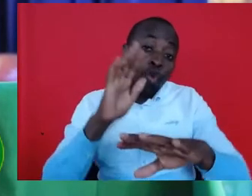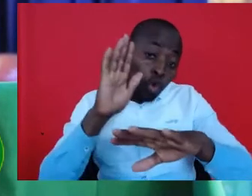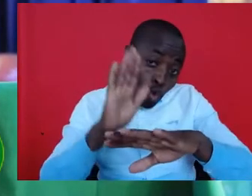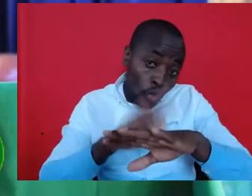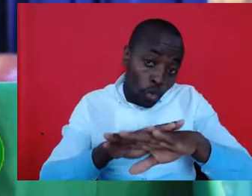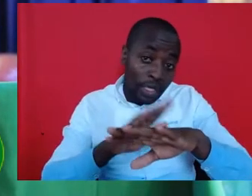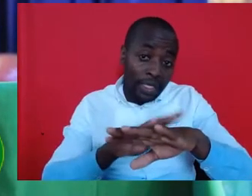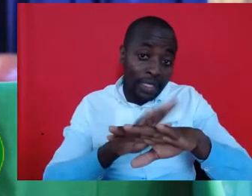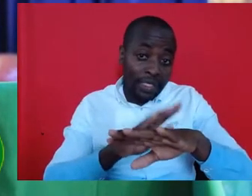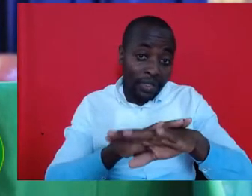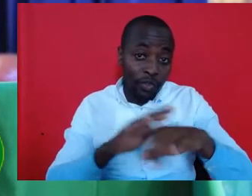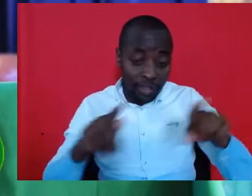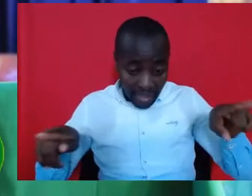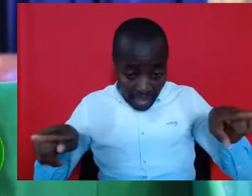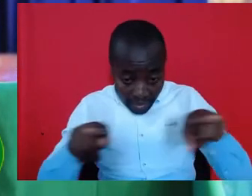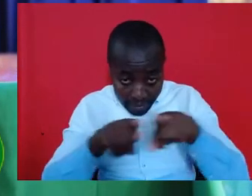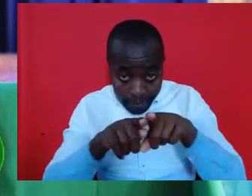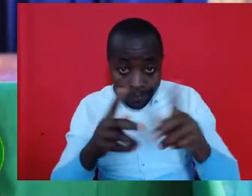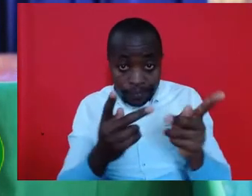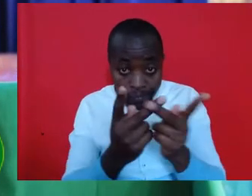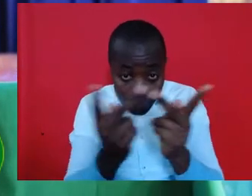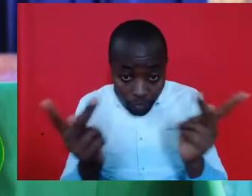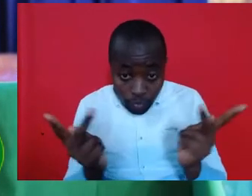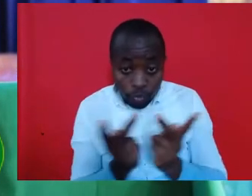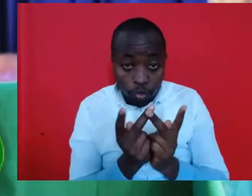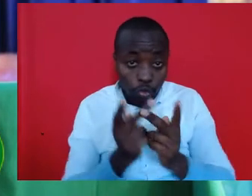likakani mahala ambapo sio pa kupendeza.